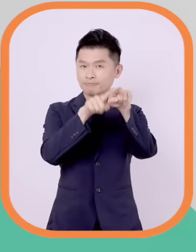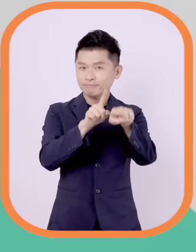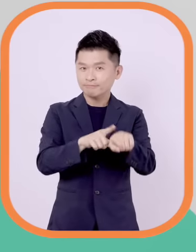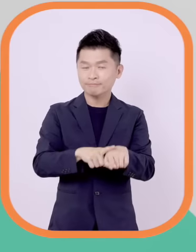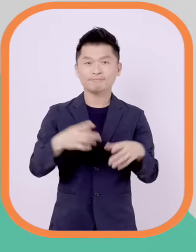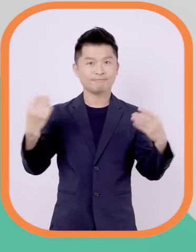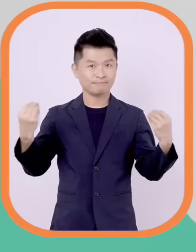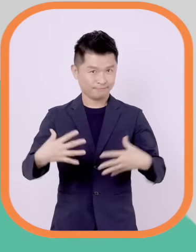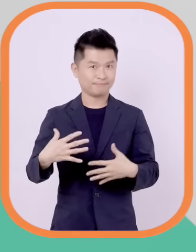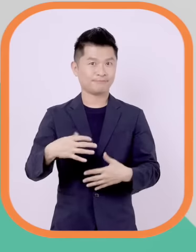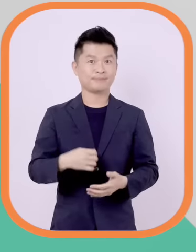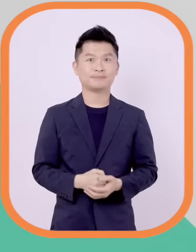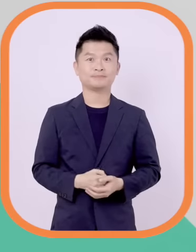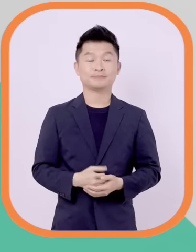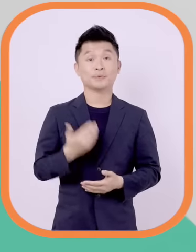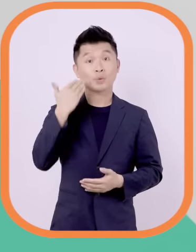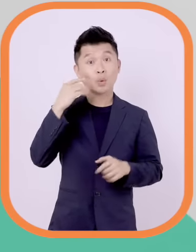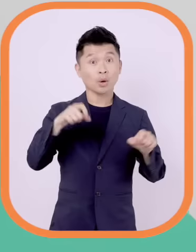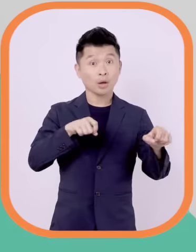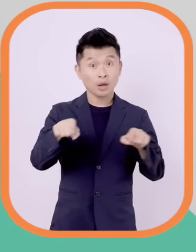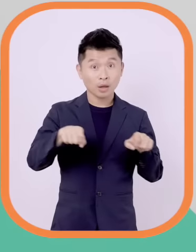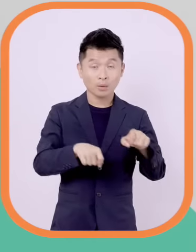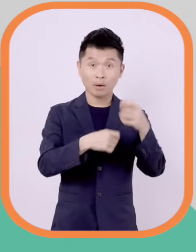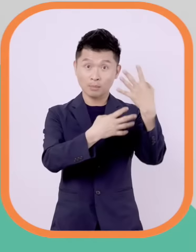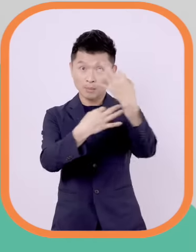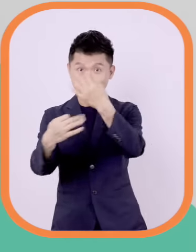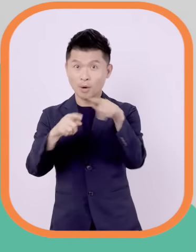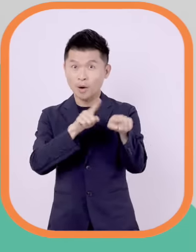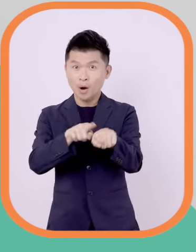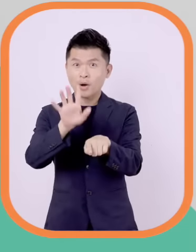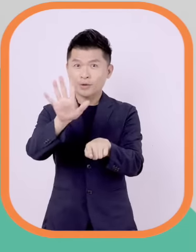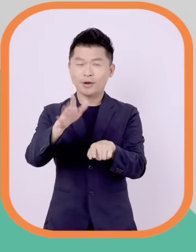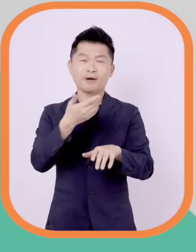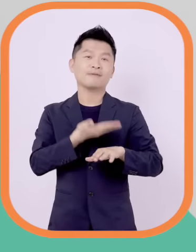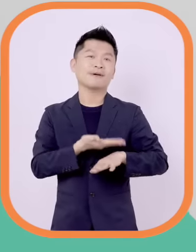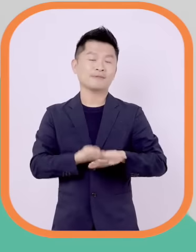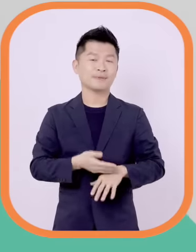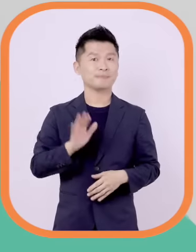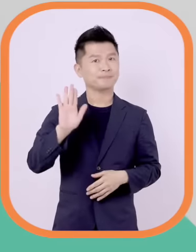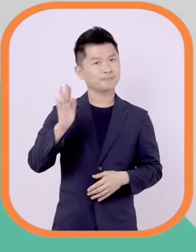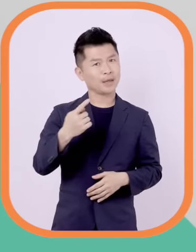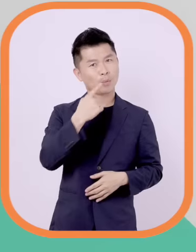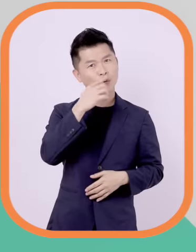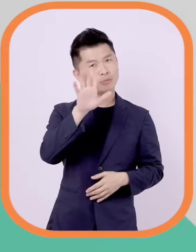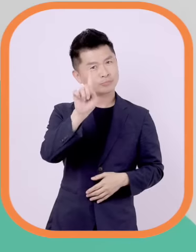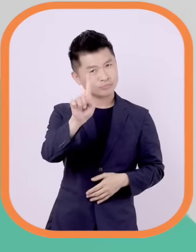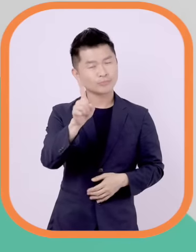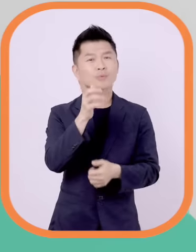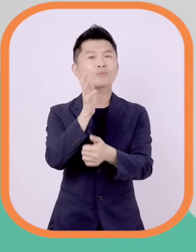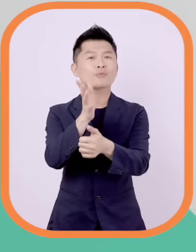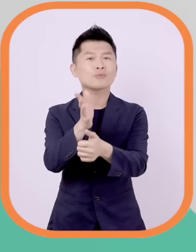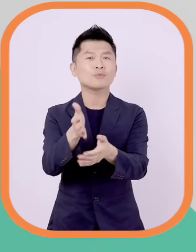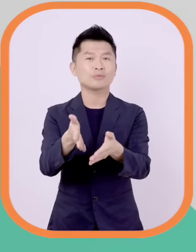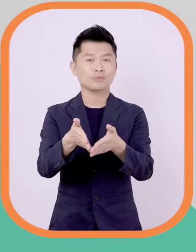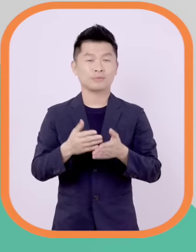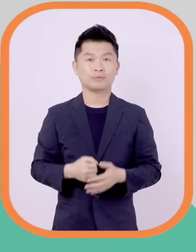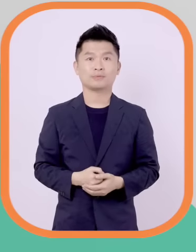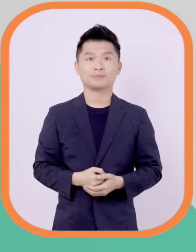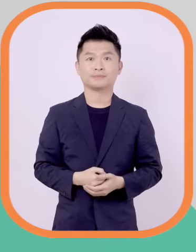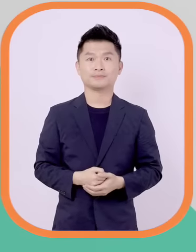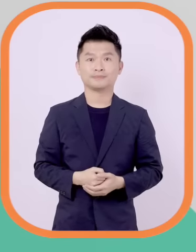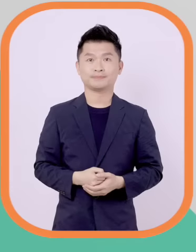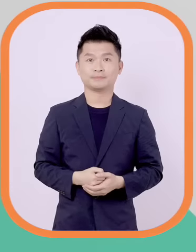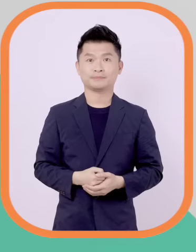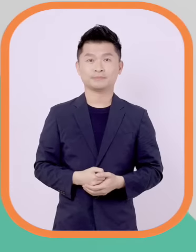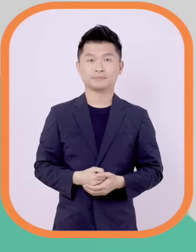间，照着计划来就没问题咯。 如果有计划的日程，那我就放心了。但是我还有一件事情想